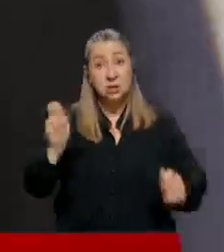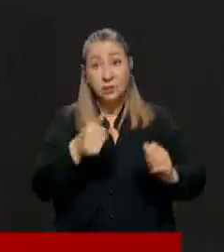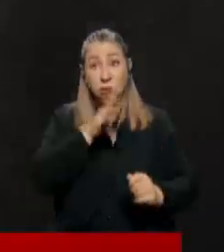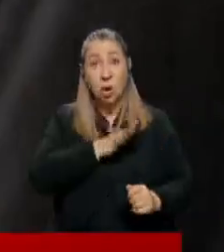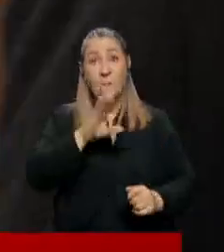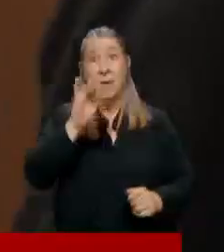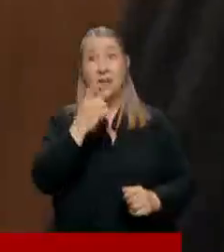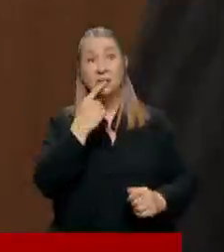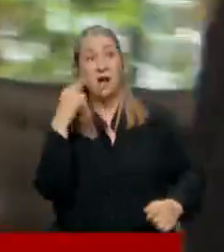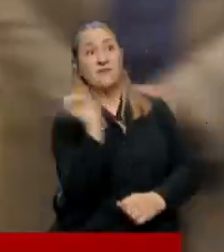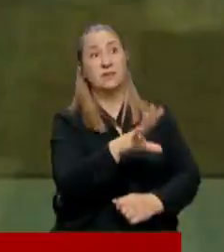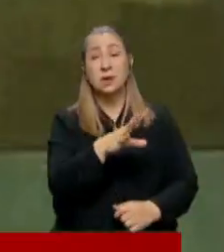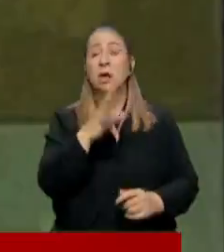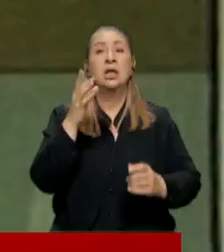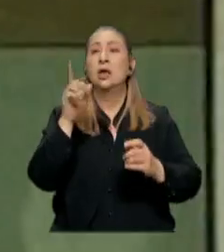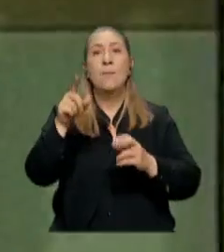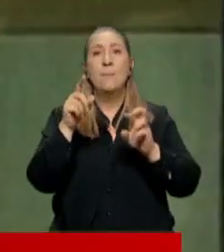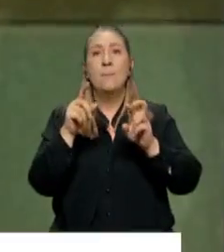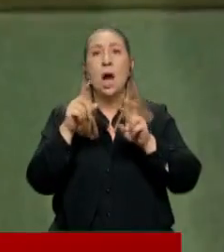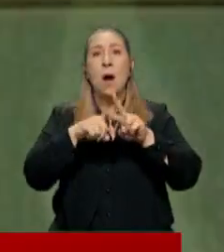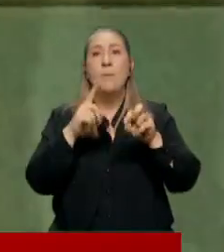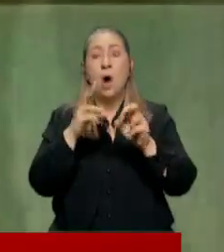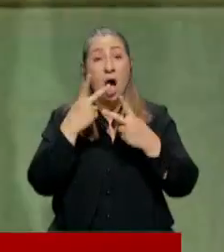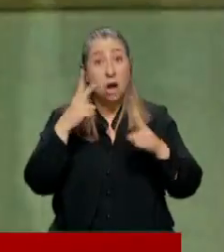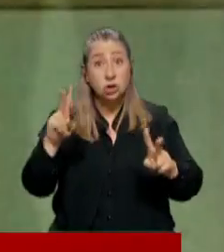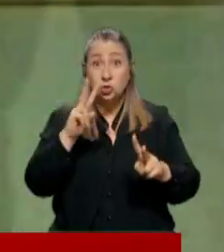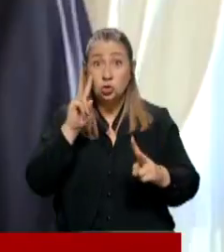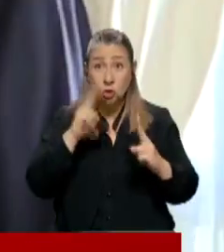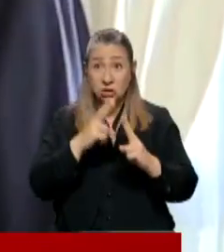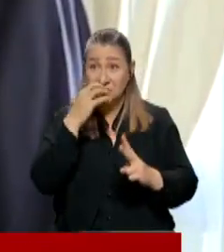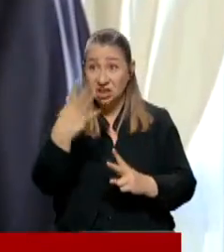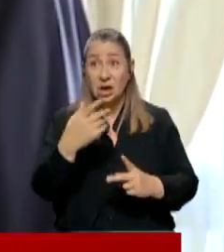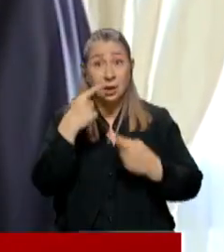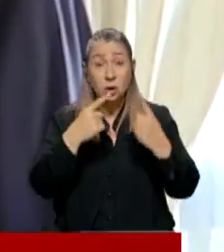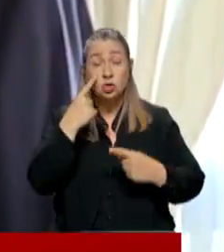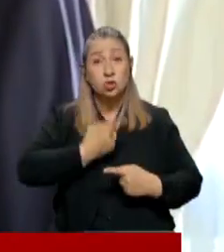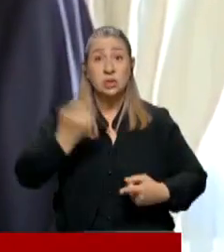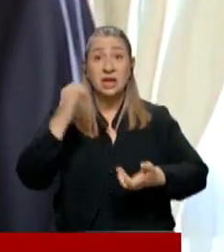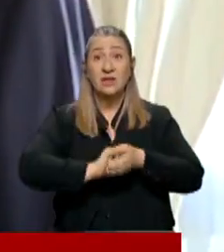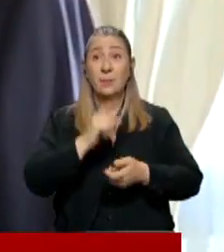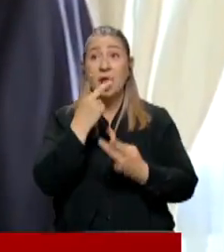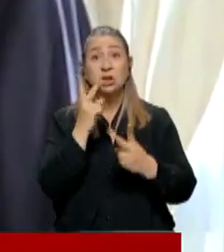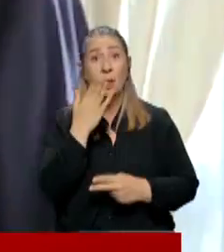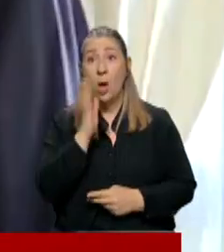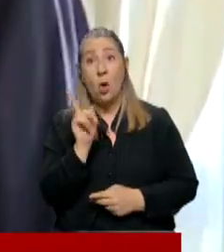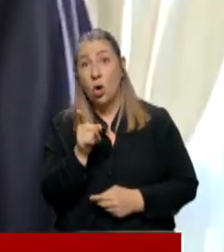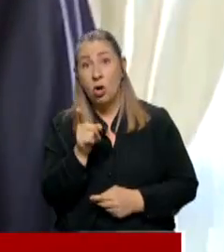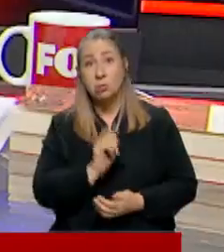liderine yine ses yükseltirken terörist başına yeniden açık görüş izni verilecek iddiasına Cumhur İttifakı cephesinden bir açıklama yok.